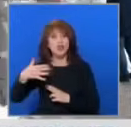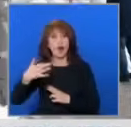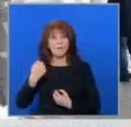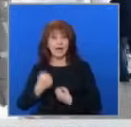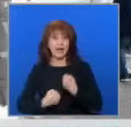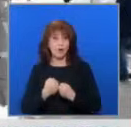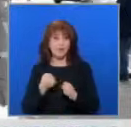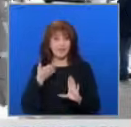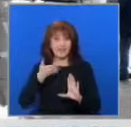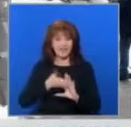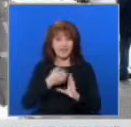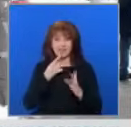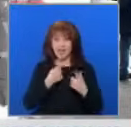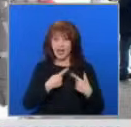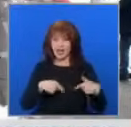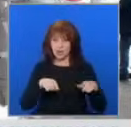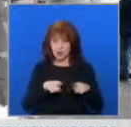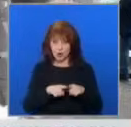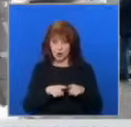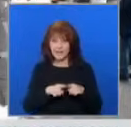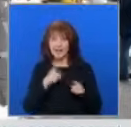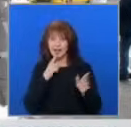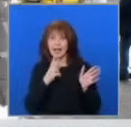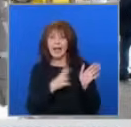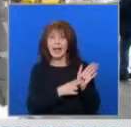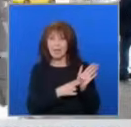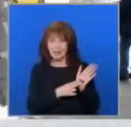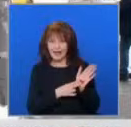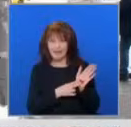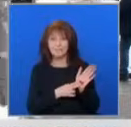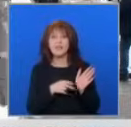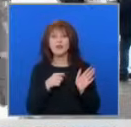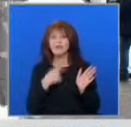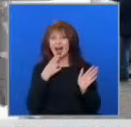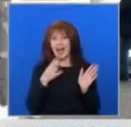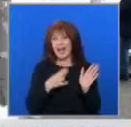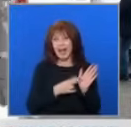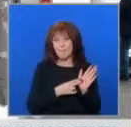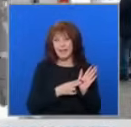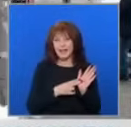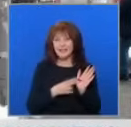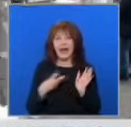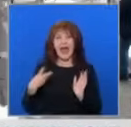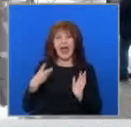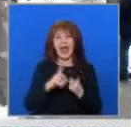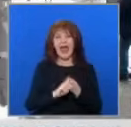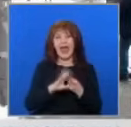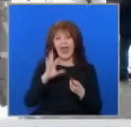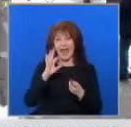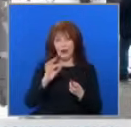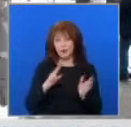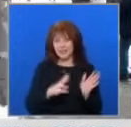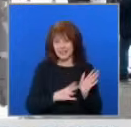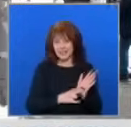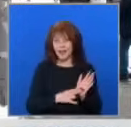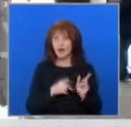в зоната, както и екостикера. Като екостикера, това е стикера, който всеки един от нас, който кара и притежава